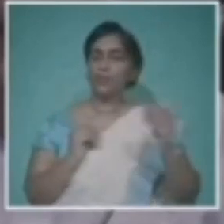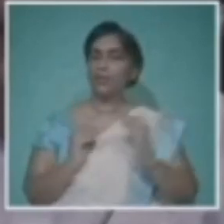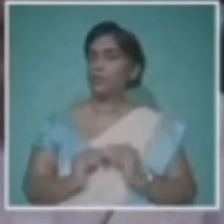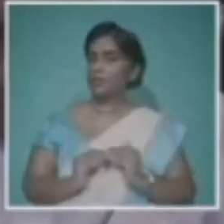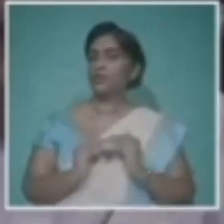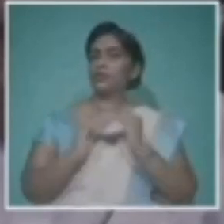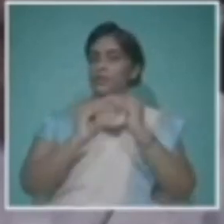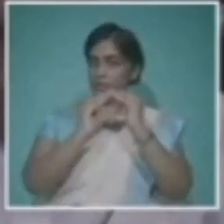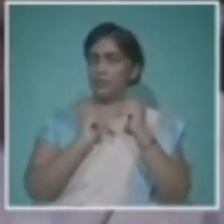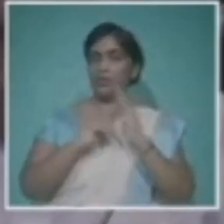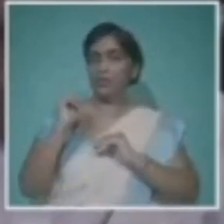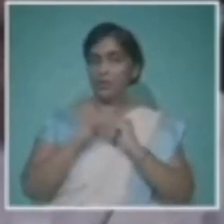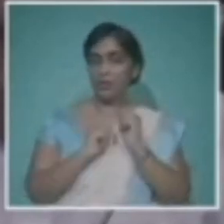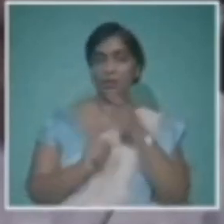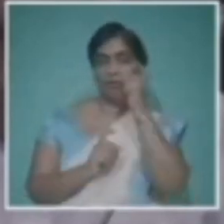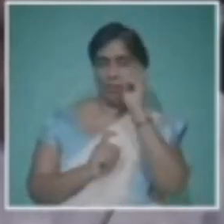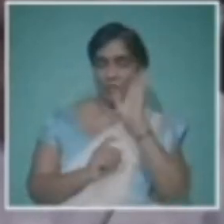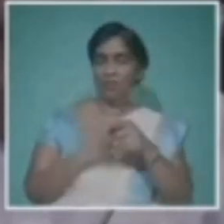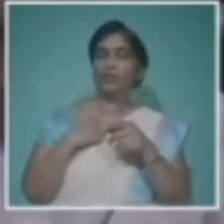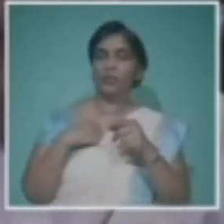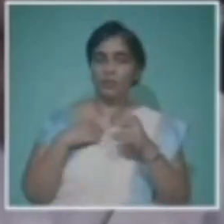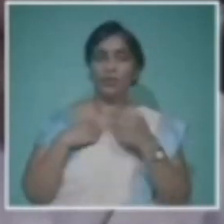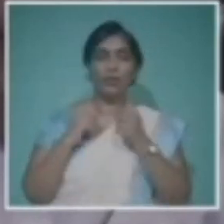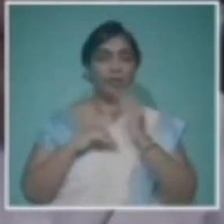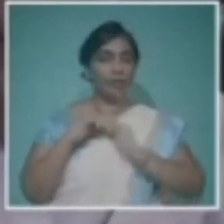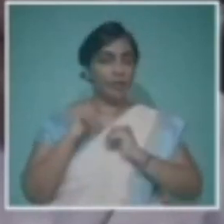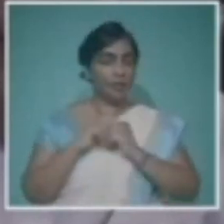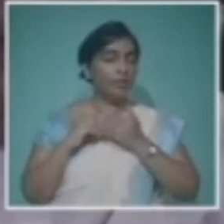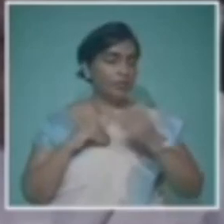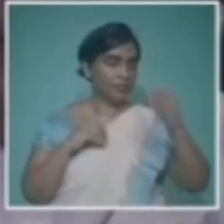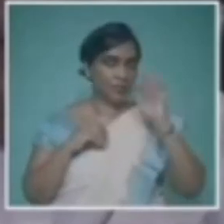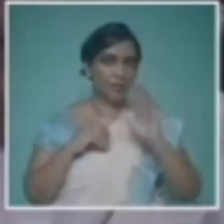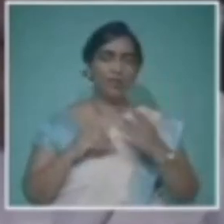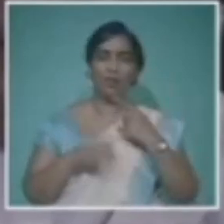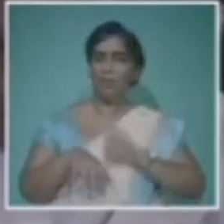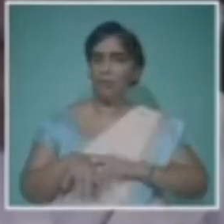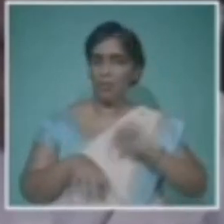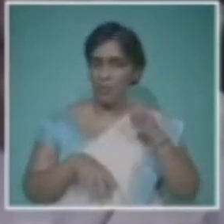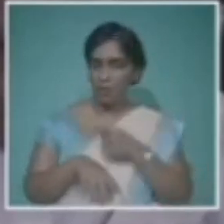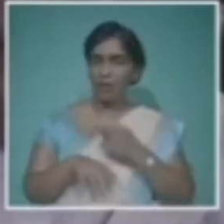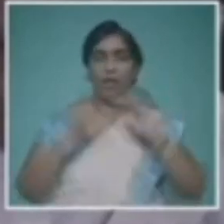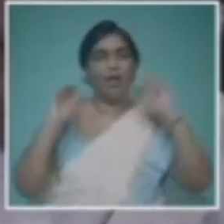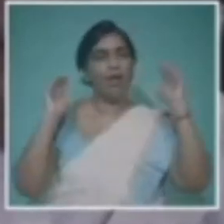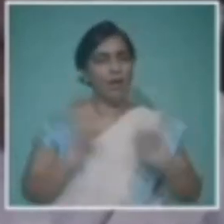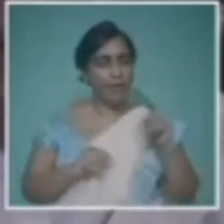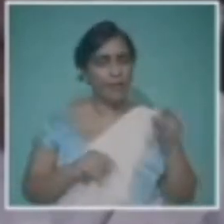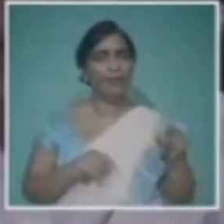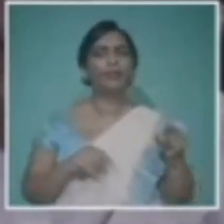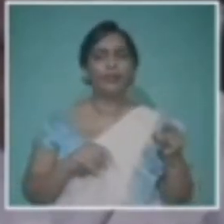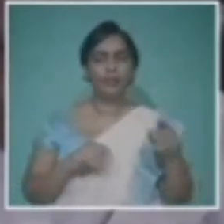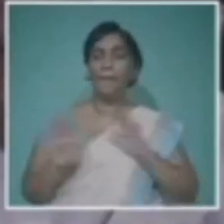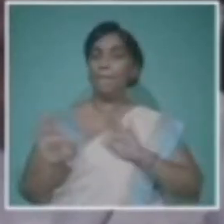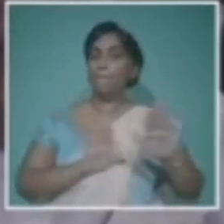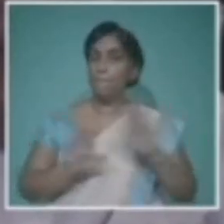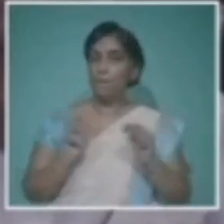ප්‍රවර්ධනය ක්‍රියාකාරී අධීක්ෂණය තුළින් පද්ධතියම අවදානම් අවම කිරීම සහ